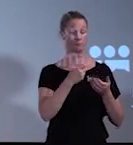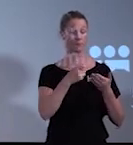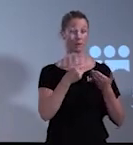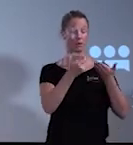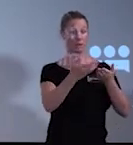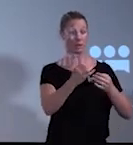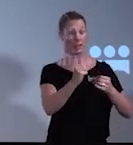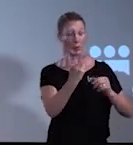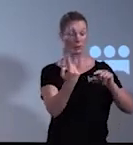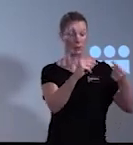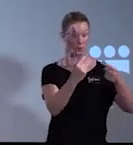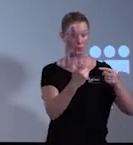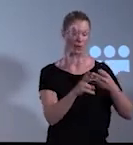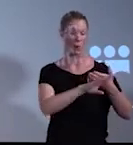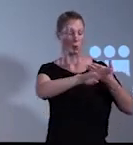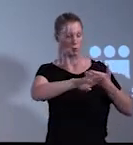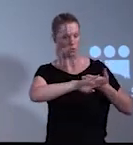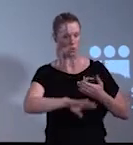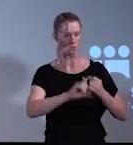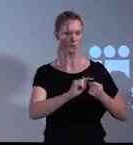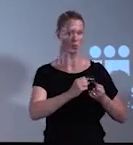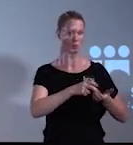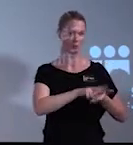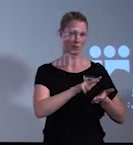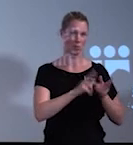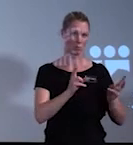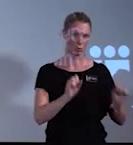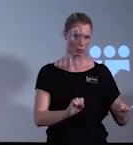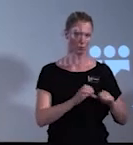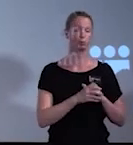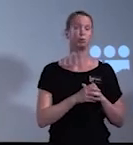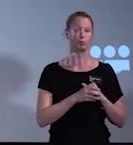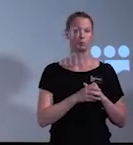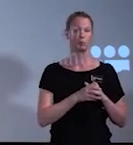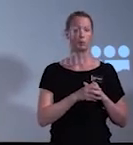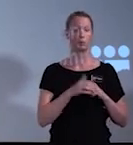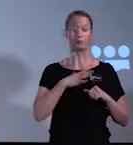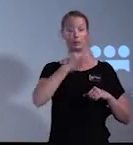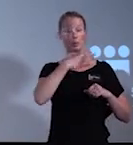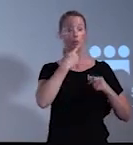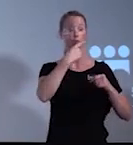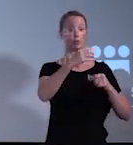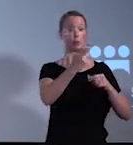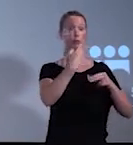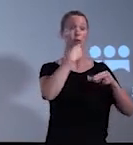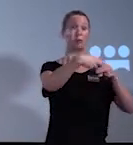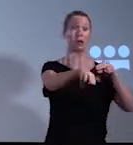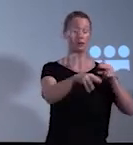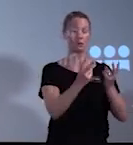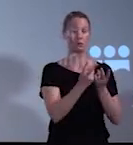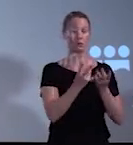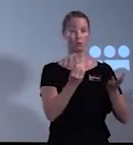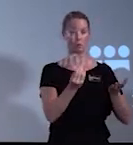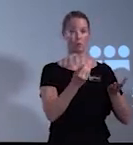för sådana undantag måste ju på något vis ratifieras. Och det finns ju en risk att de säger nej, och då har ni redan